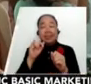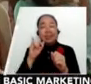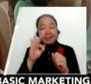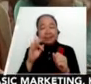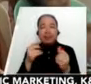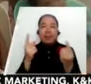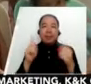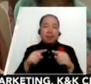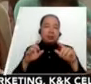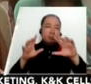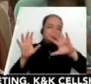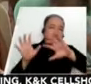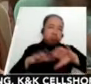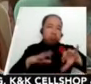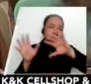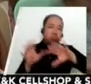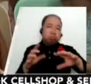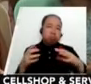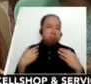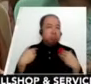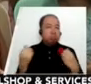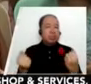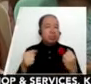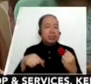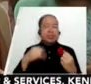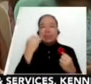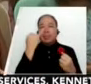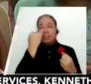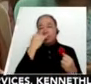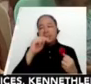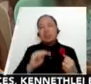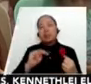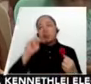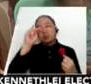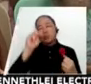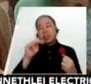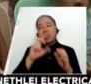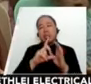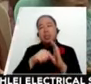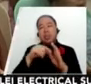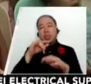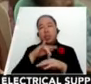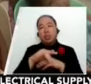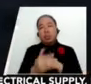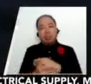Christine na inaasahang mararamdaman dito sa Ilocos Norte mamayang madaling araw o bukas.